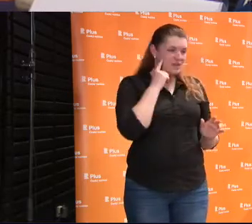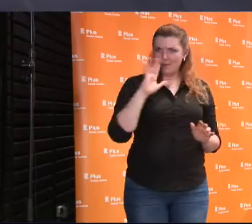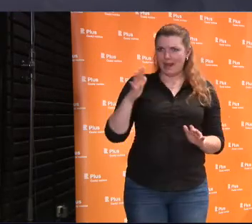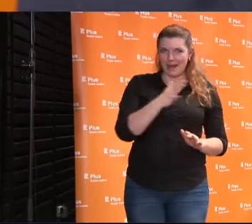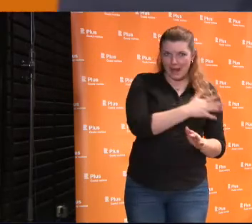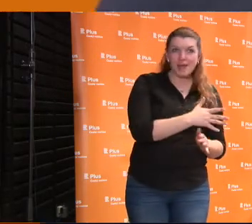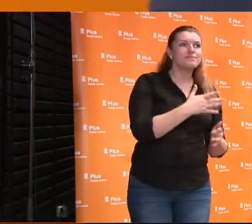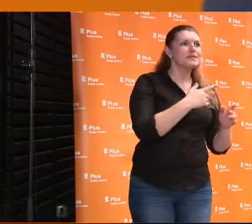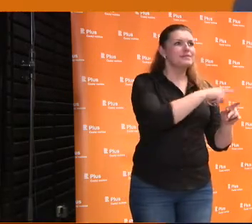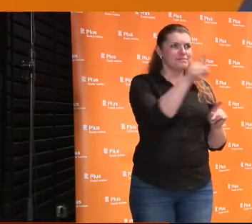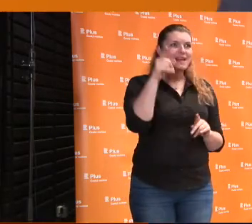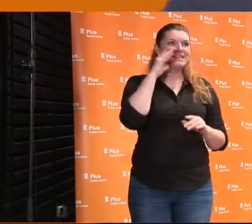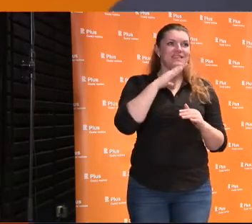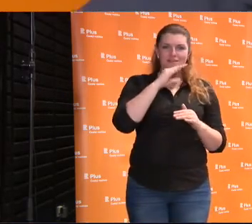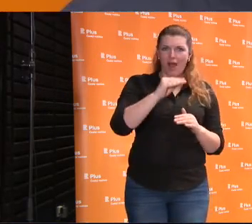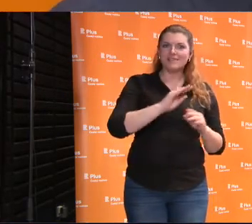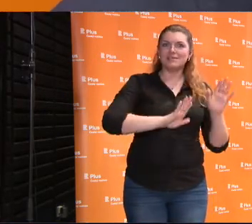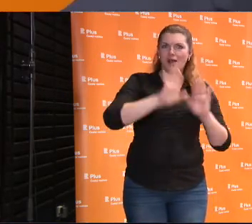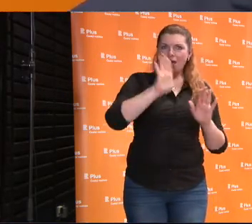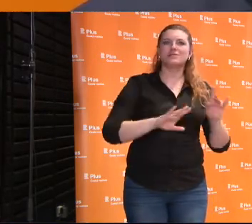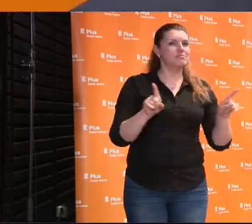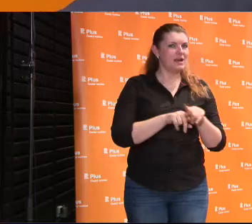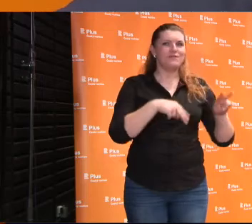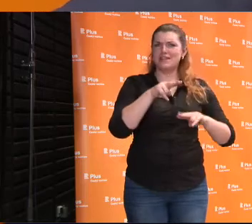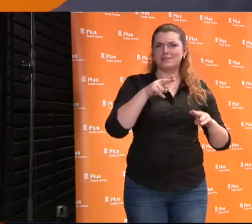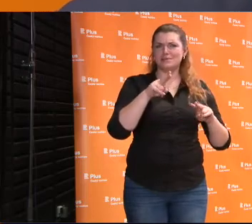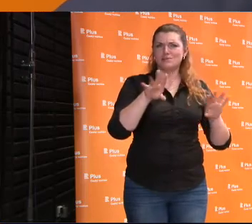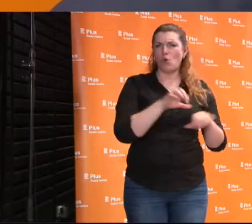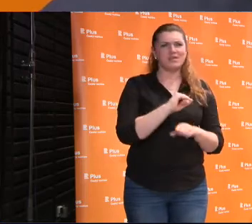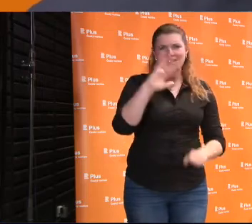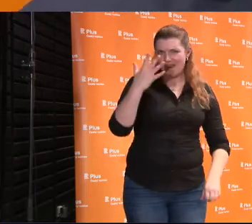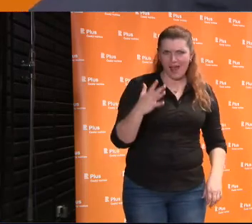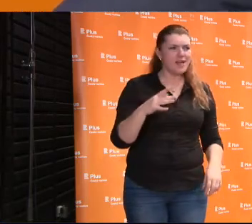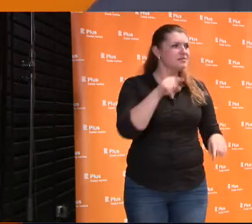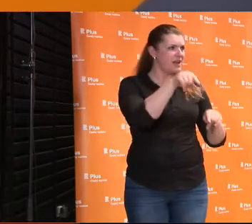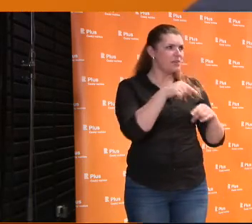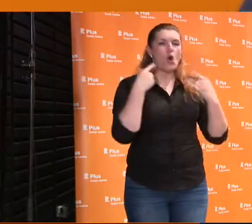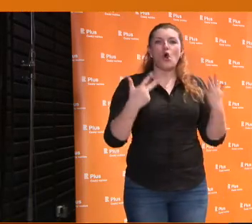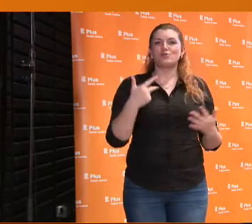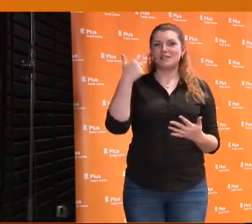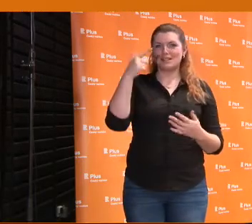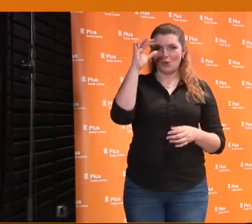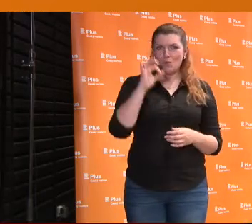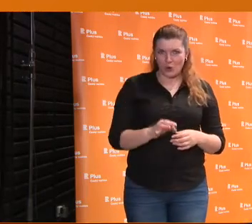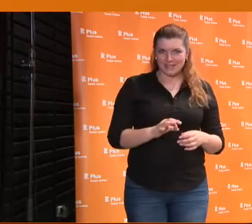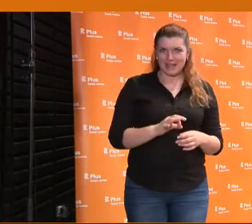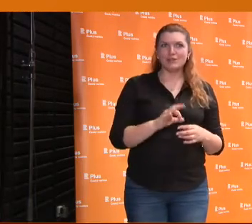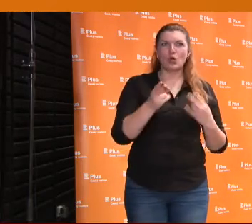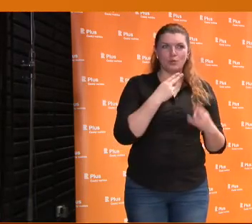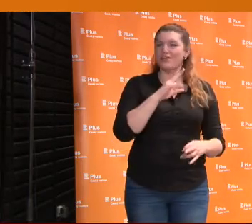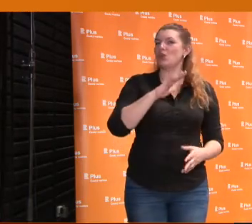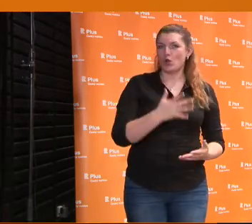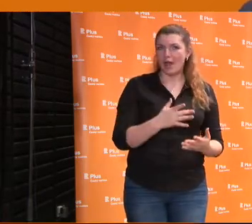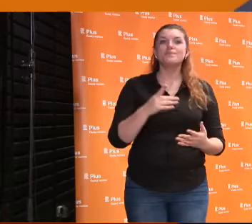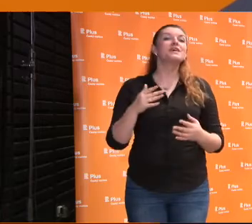mezi hlasujícími diváky, ať už tady v sále Horáckého divadla v Jihlavě. Tady odpovědělo 87% lidí také, že ne.